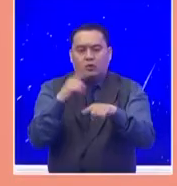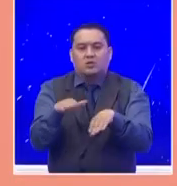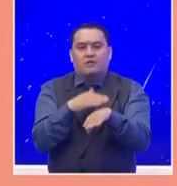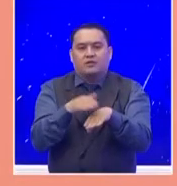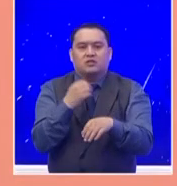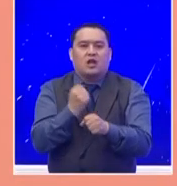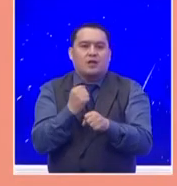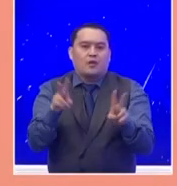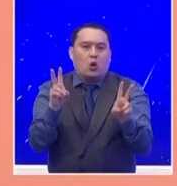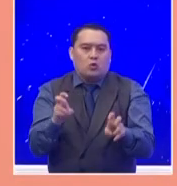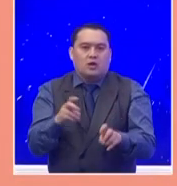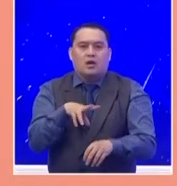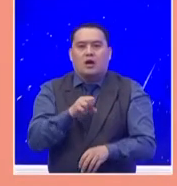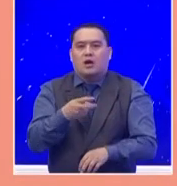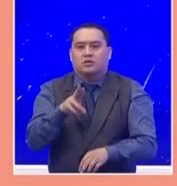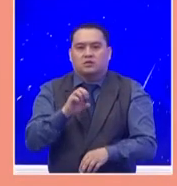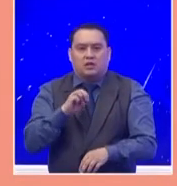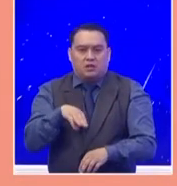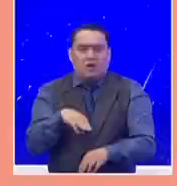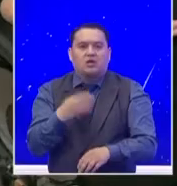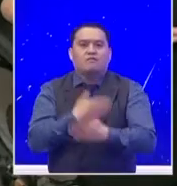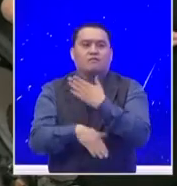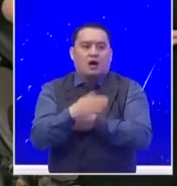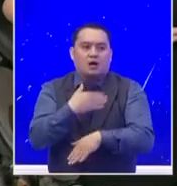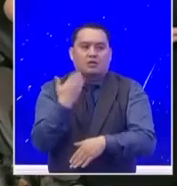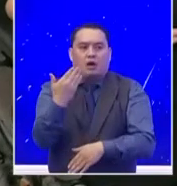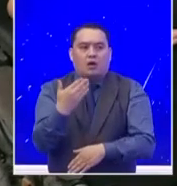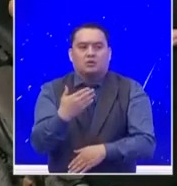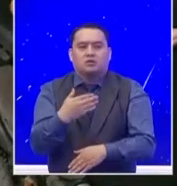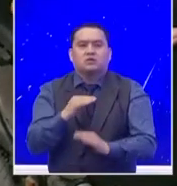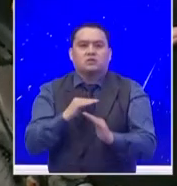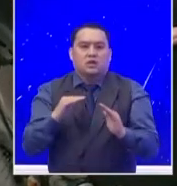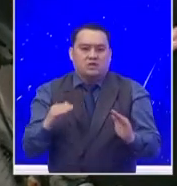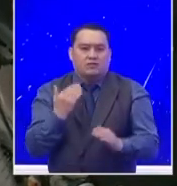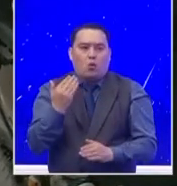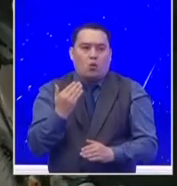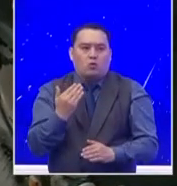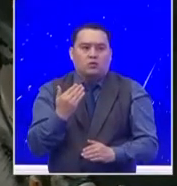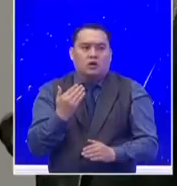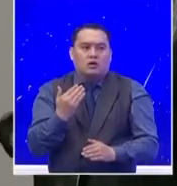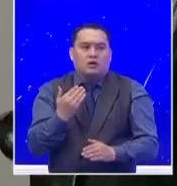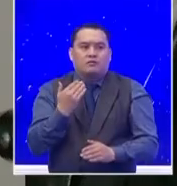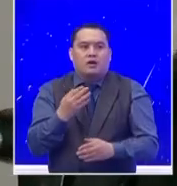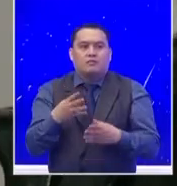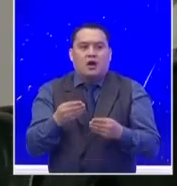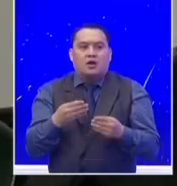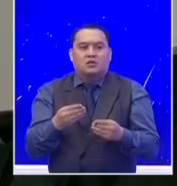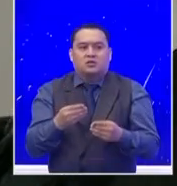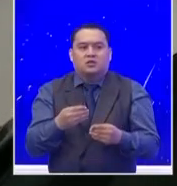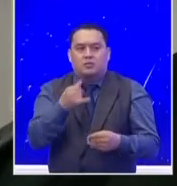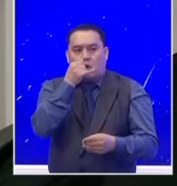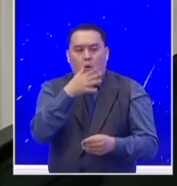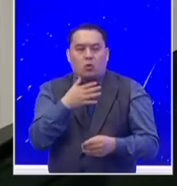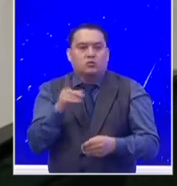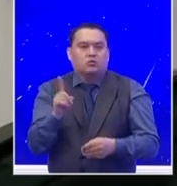своими руками» является Лязат Салыкова. В инвалидной коляске она с самого детства. У нее прогрессирующая мышечная дистрофия,